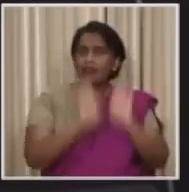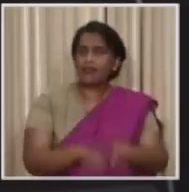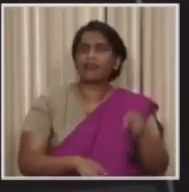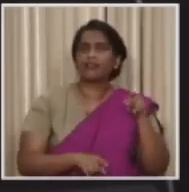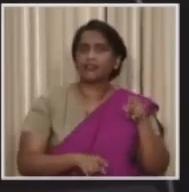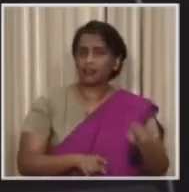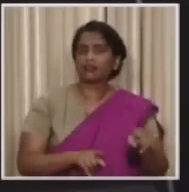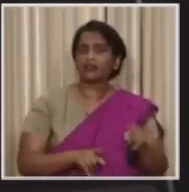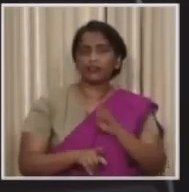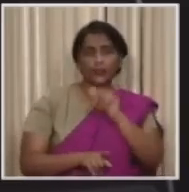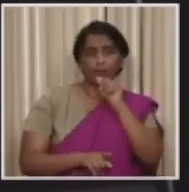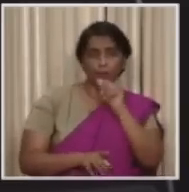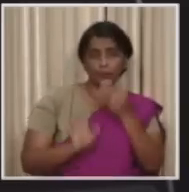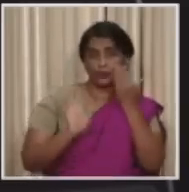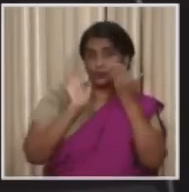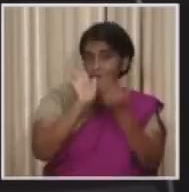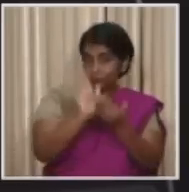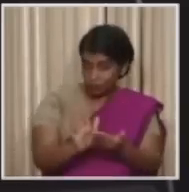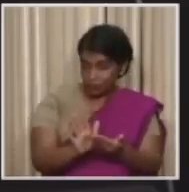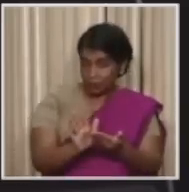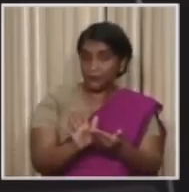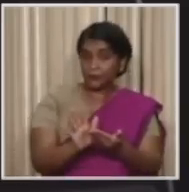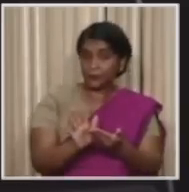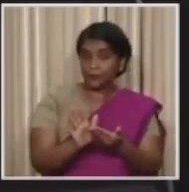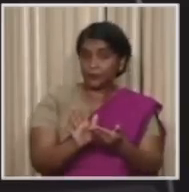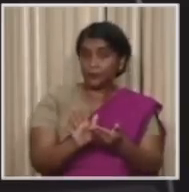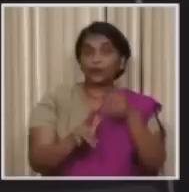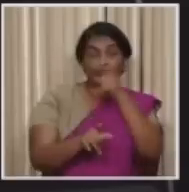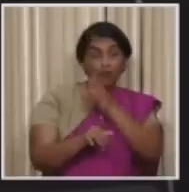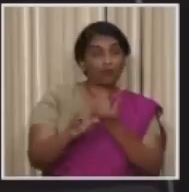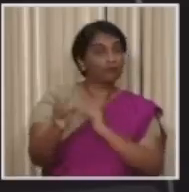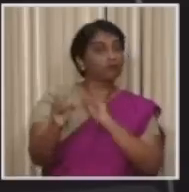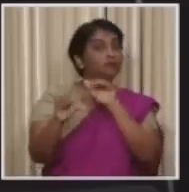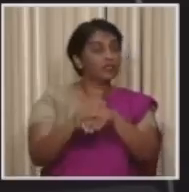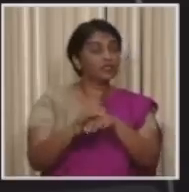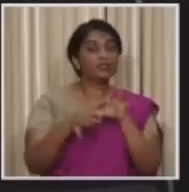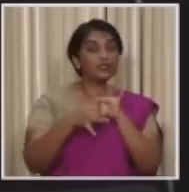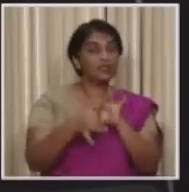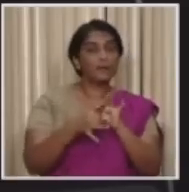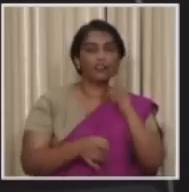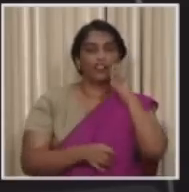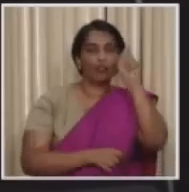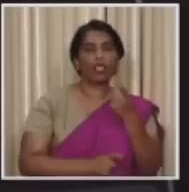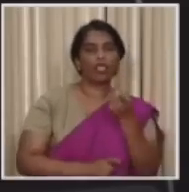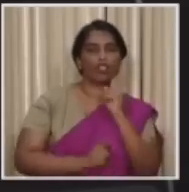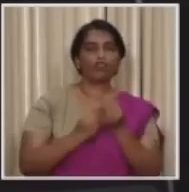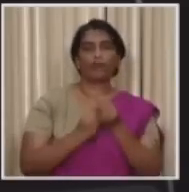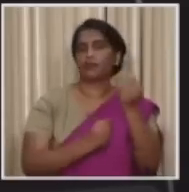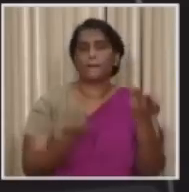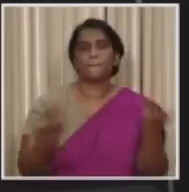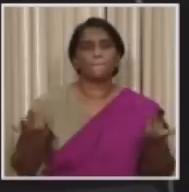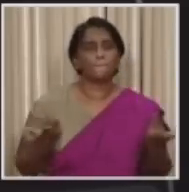ඒකෙන් අනාවරණය වෙන ඒකට සම්බන්ධයි කියන පුද්ගලයාට දඬුවමක් දෙන්න හැකියාවක්